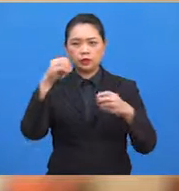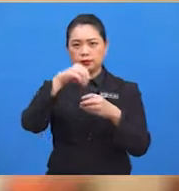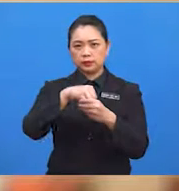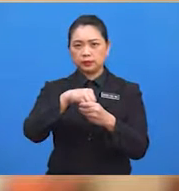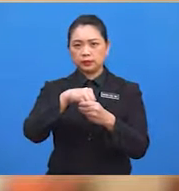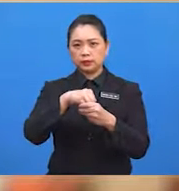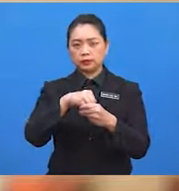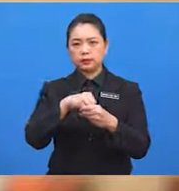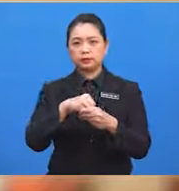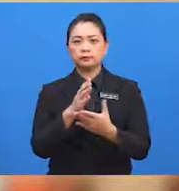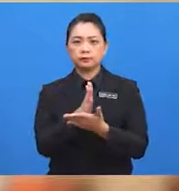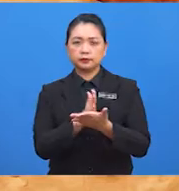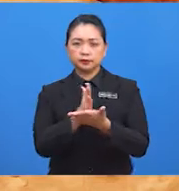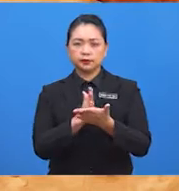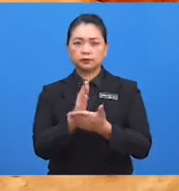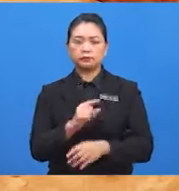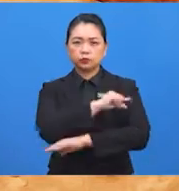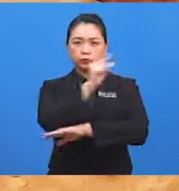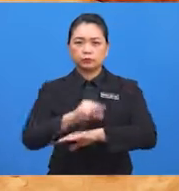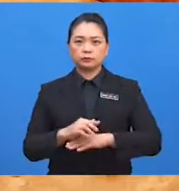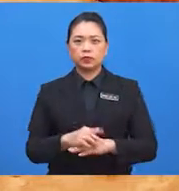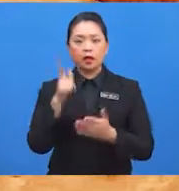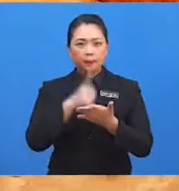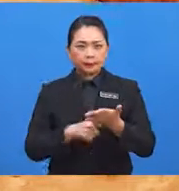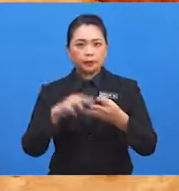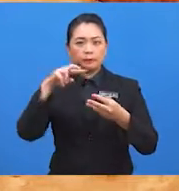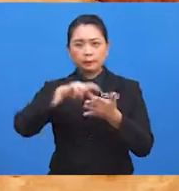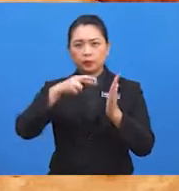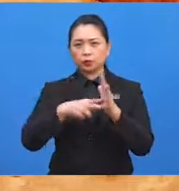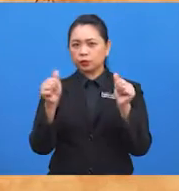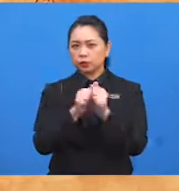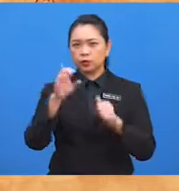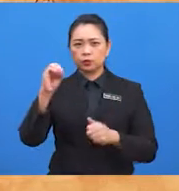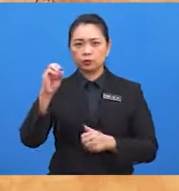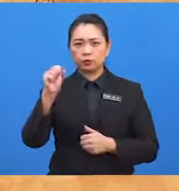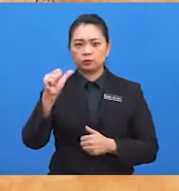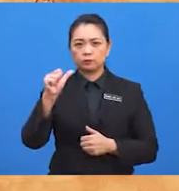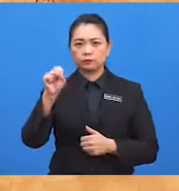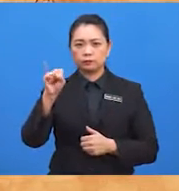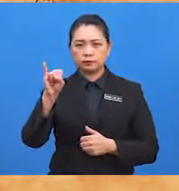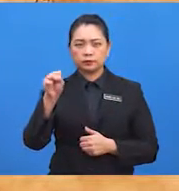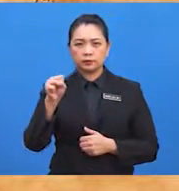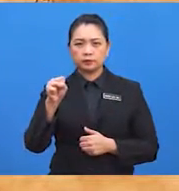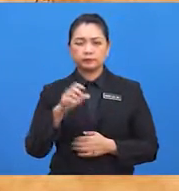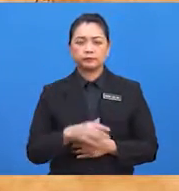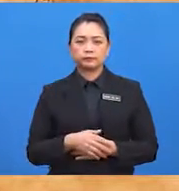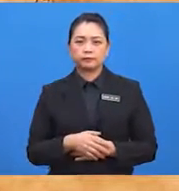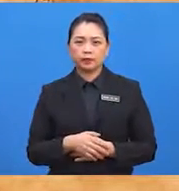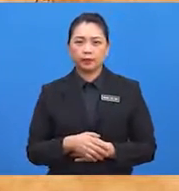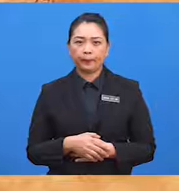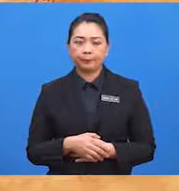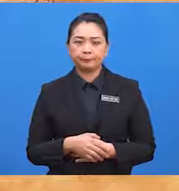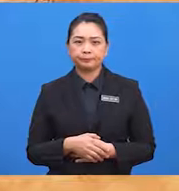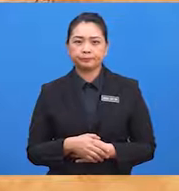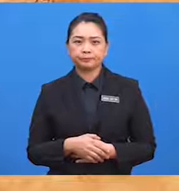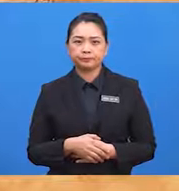gunung. Tahukah murid-murid apa yang dimaksudkan dengan oasis? Menurut Kamus Pelajar edisi kedua